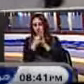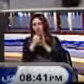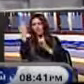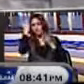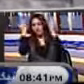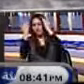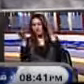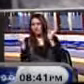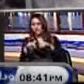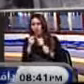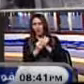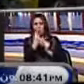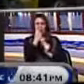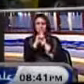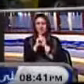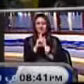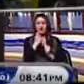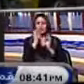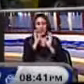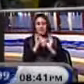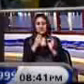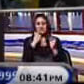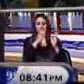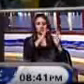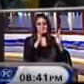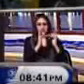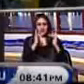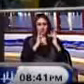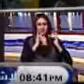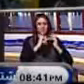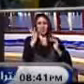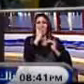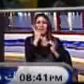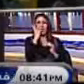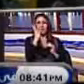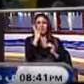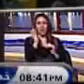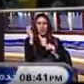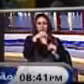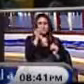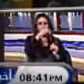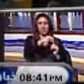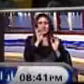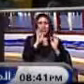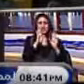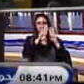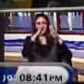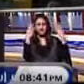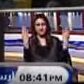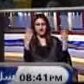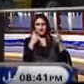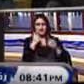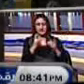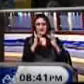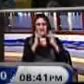مصاب. طبعا السياره دي مش هيبقى فيها مسعف واحد، هيبقى فيها اكثر من مسعف. ثاني حاجه ليها تدريب مخصوص، لانه فتح وغلق السرائر